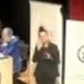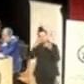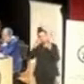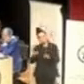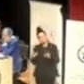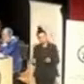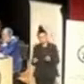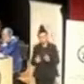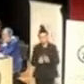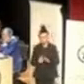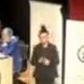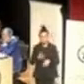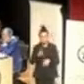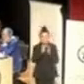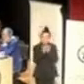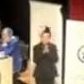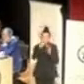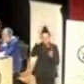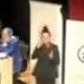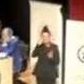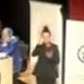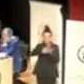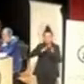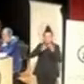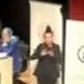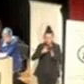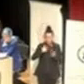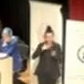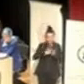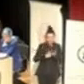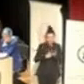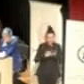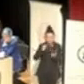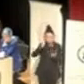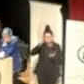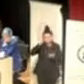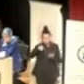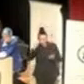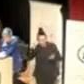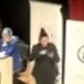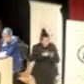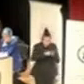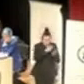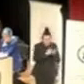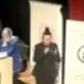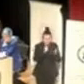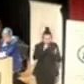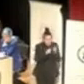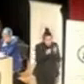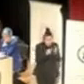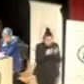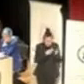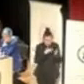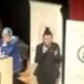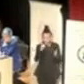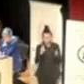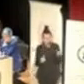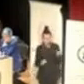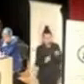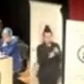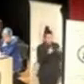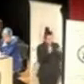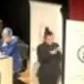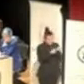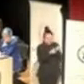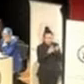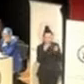başlayabilirsiniz. Peki kitabım yarım kaldı, kaldığım yeri takip edebilir miyim derseniz. Bununla alakalı da bir inmeçleme